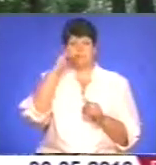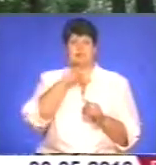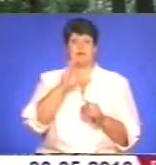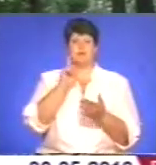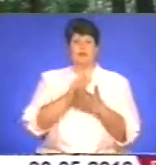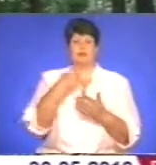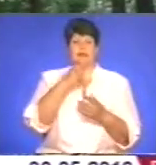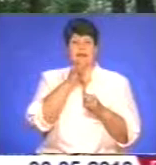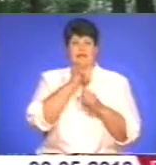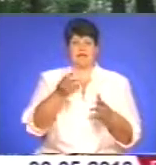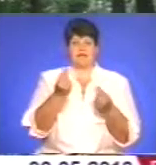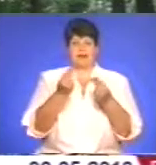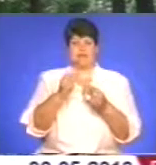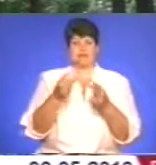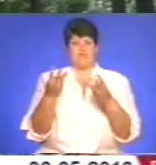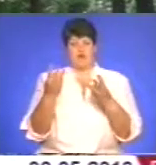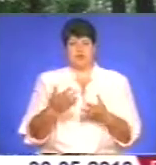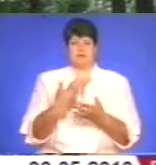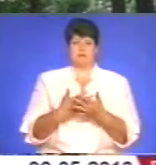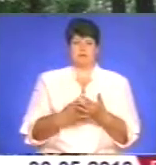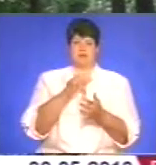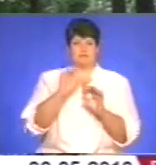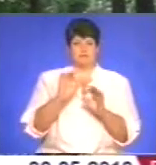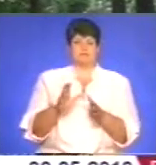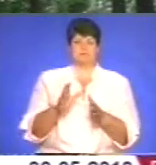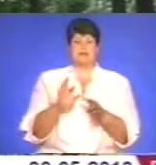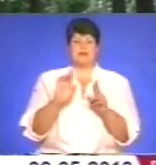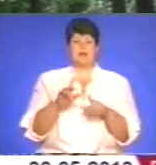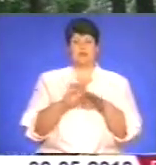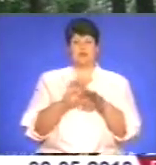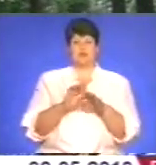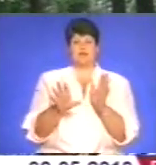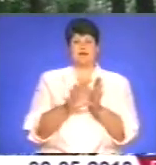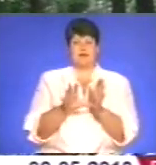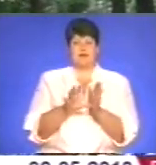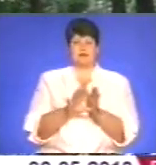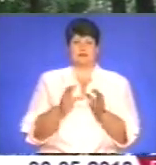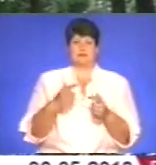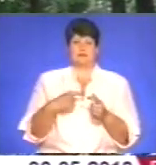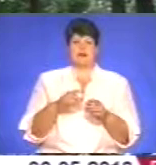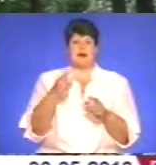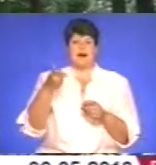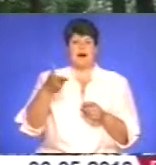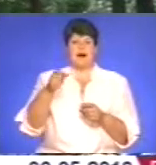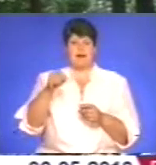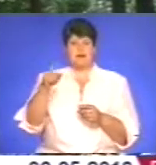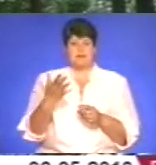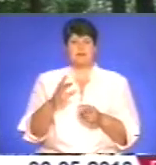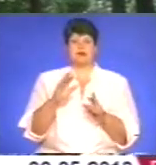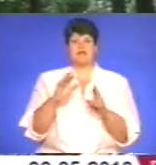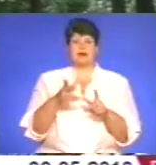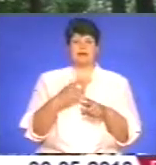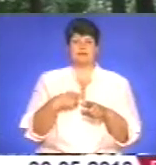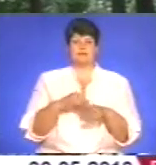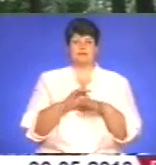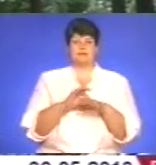гратися сірниками, вогнем, як поводитися з електричними приладами, з газовими приладами, як поводитися